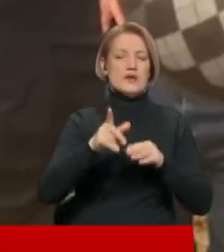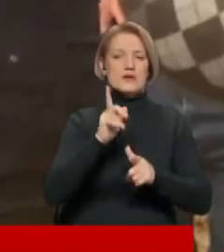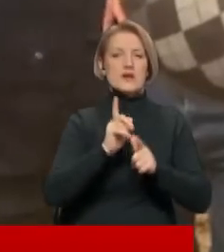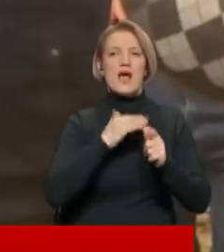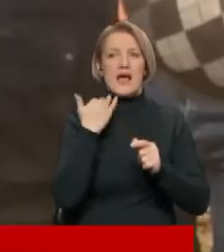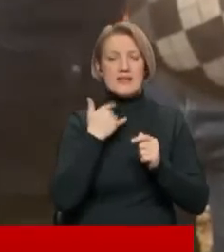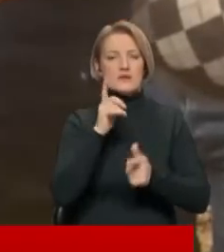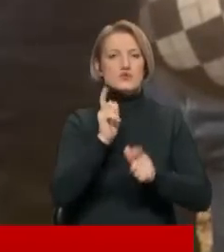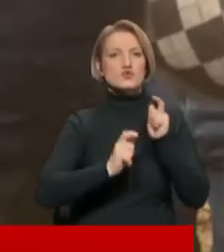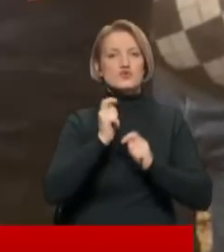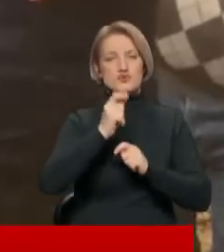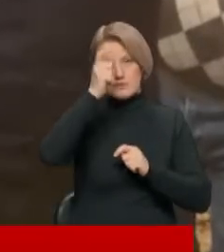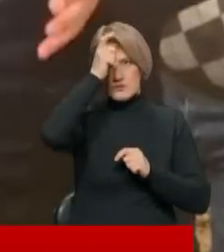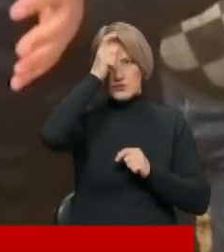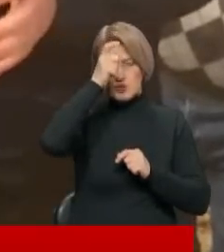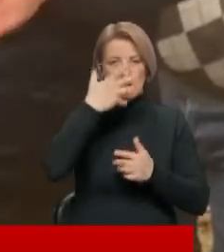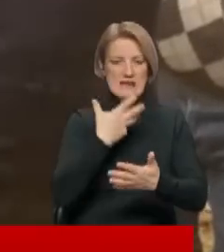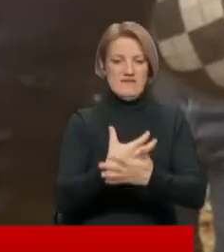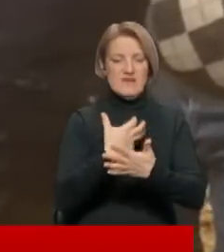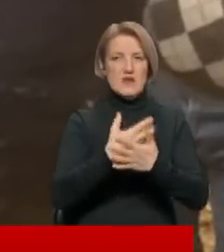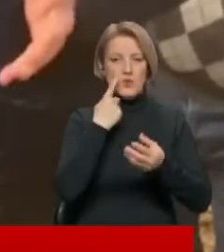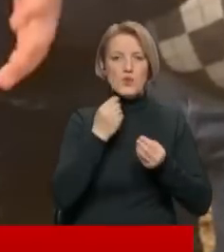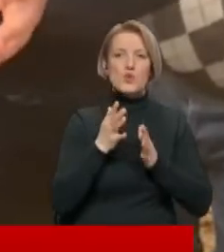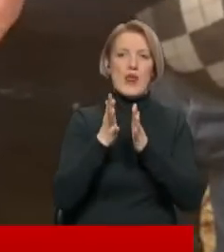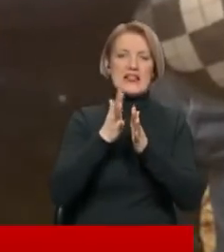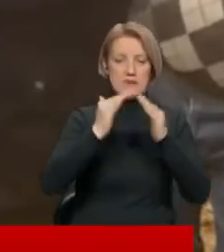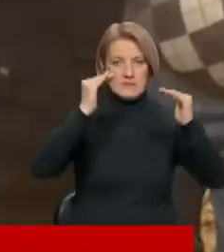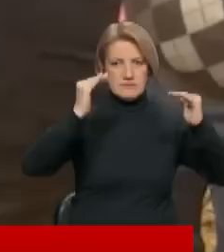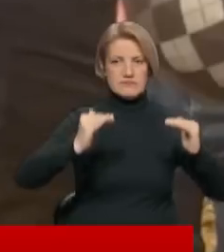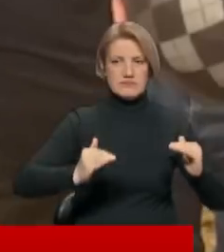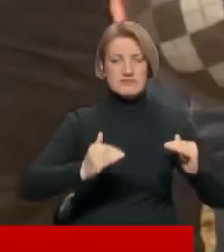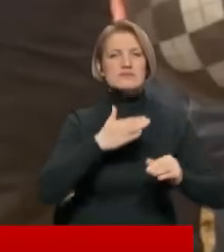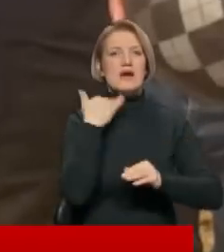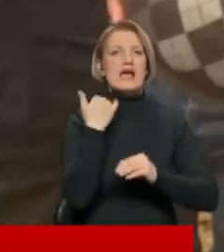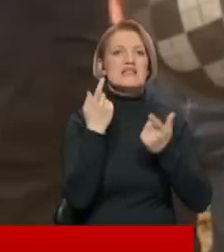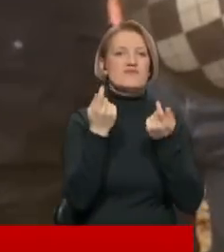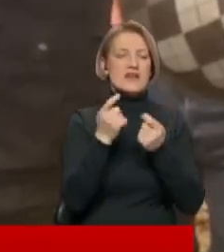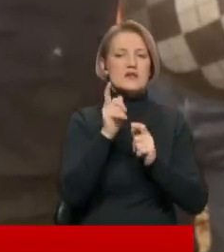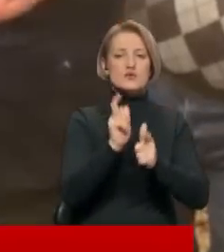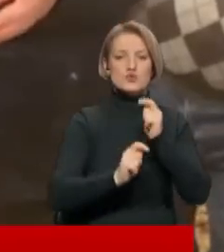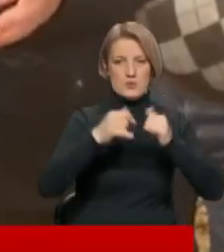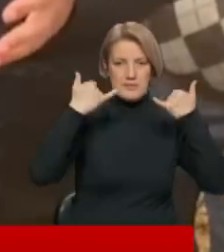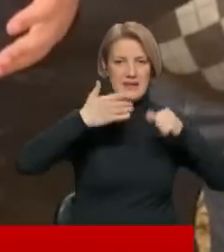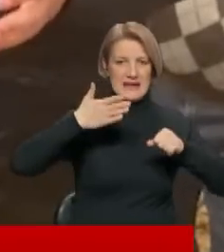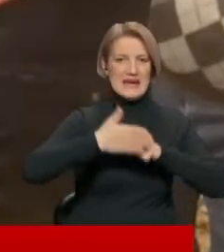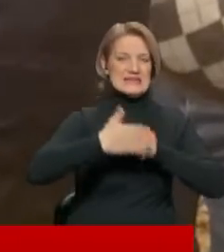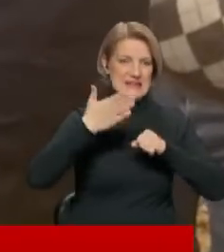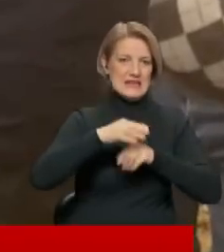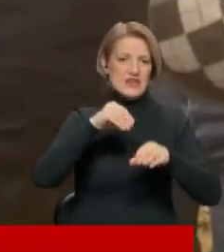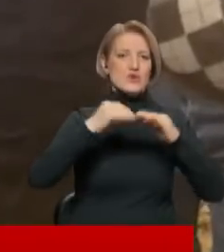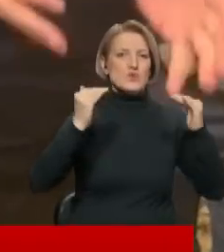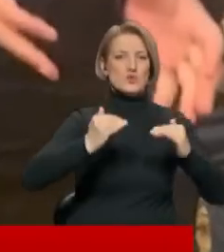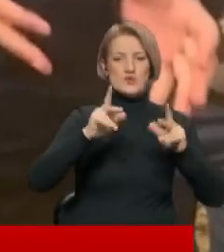sütte nasıl ki Türk verilerine göre üretim düştüyse et fiyatları şu direkleri kesildiği için